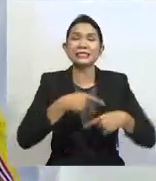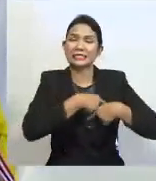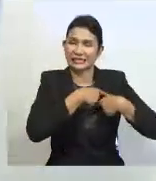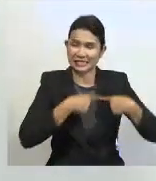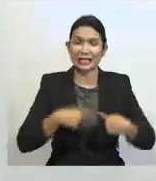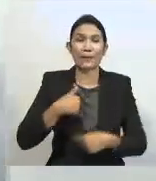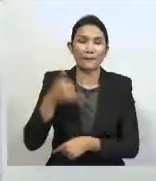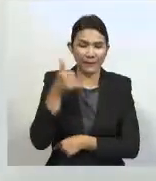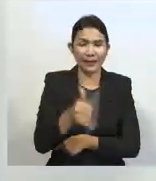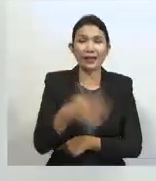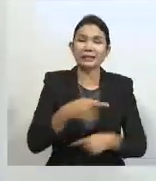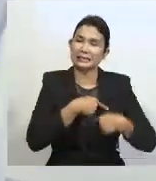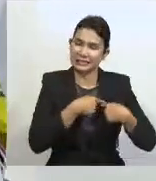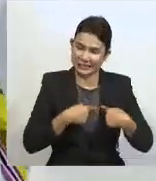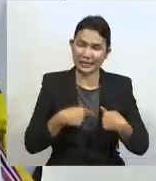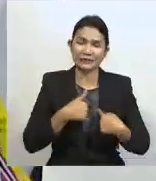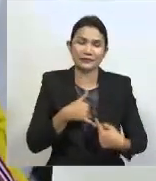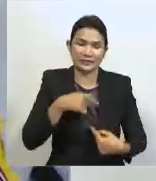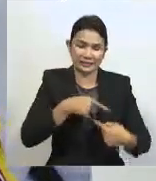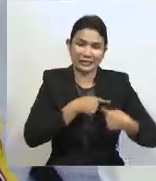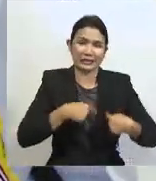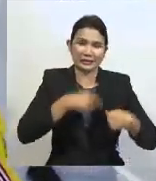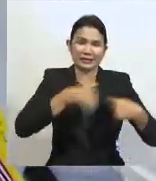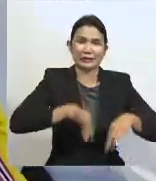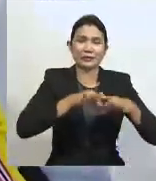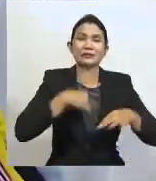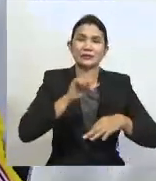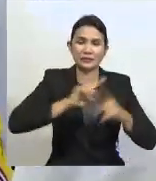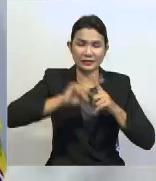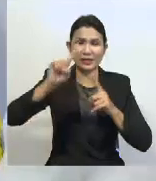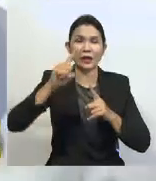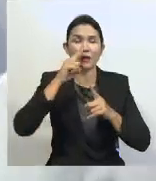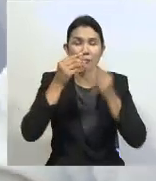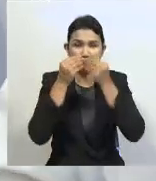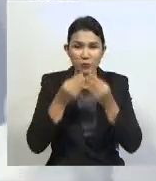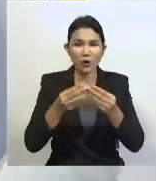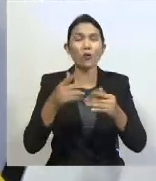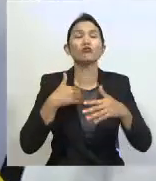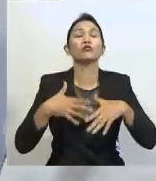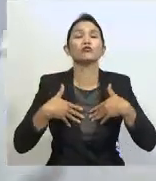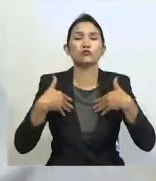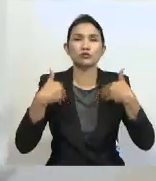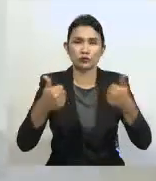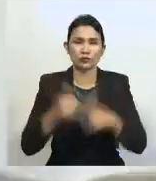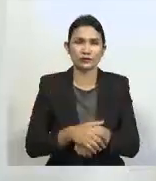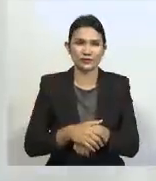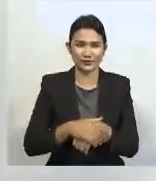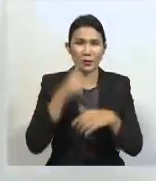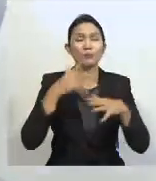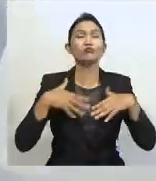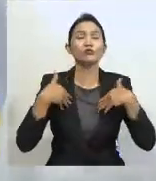จมาเรามาด้วยใจค่ะค่ะเรามาด้วยใจแล้วก็เราจะได้รับพระพรแล้วก็มาด้วยความสุขค่ะเพียรด้วยความสุข